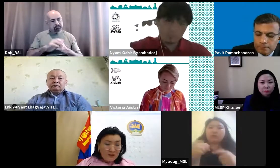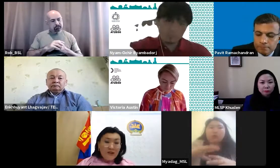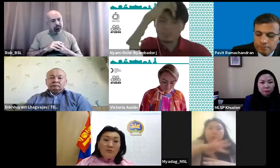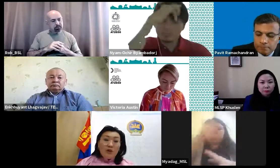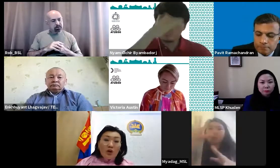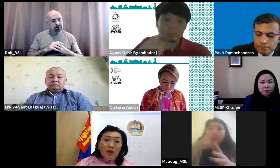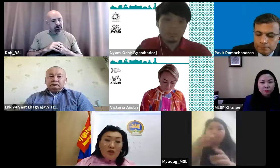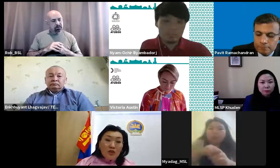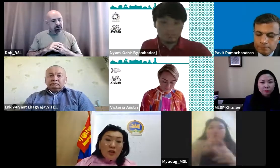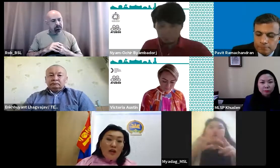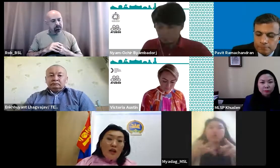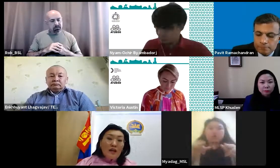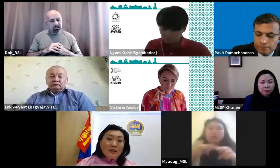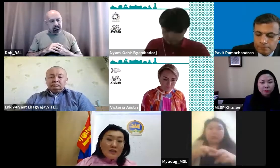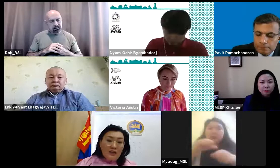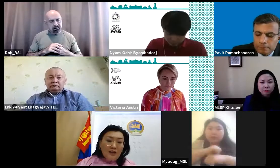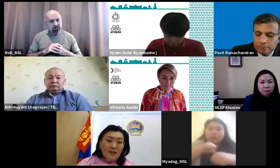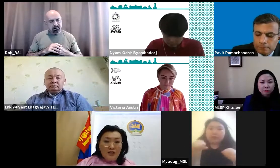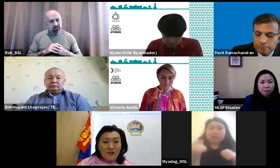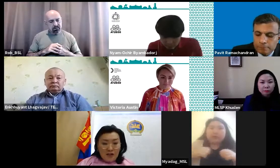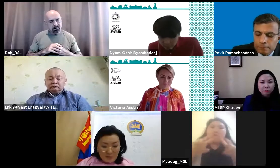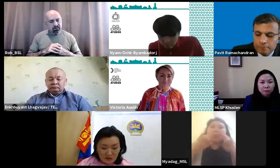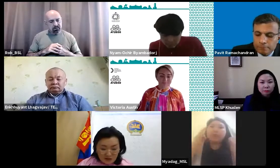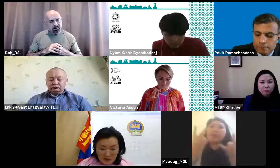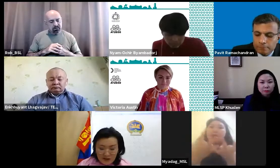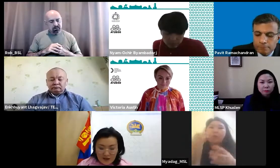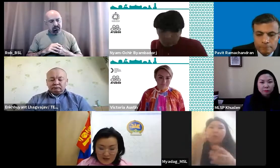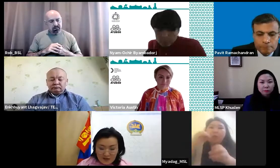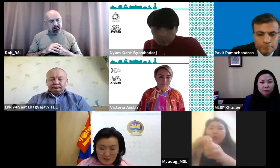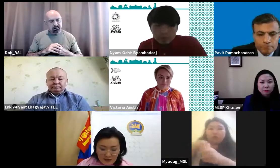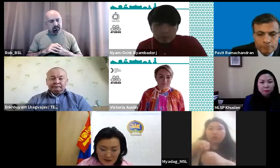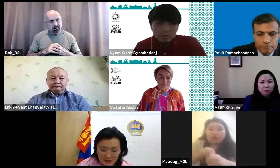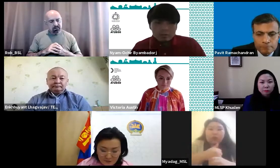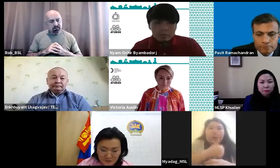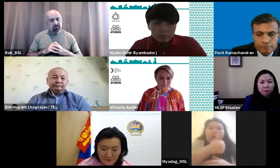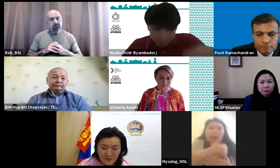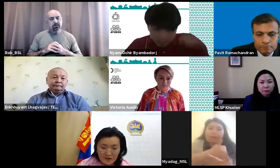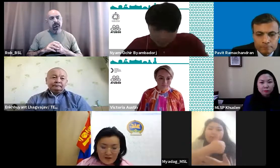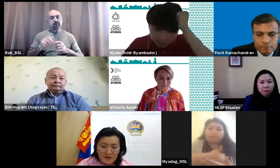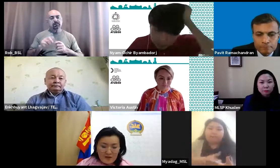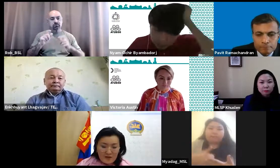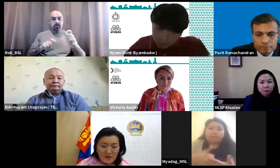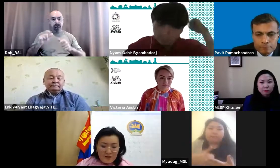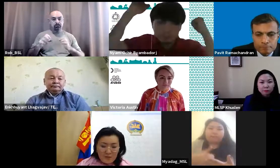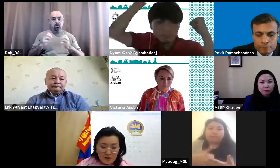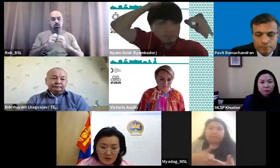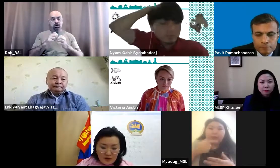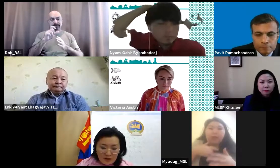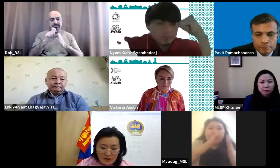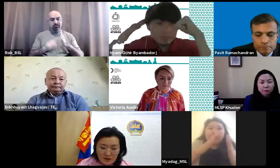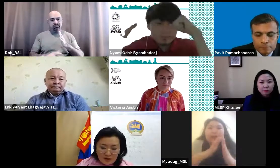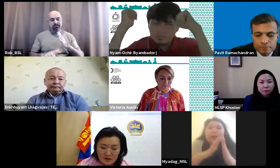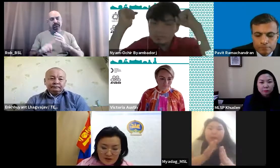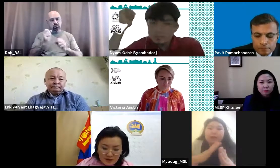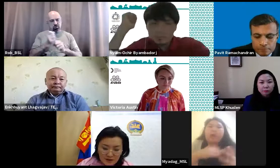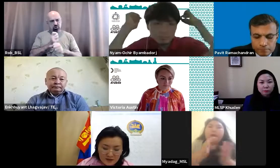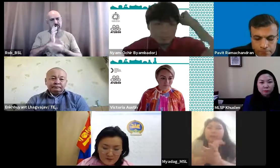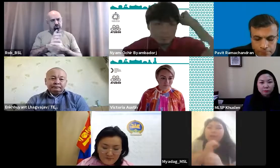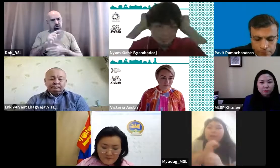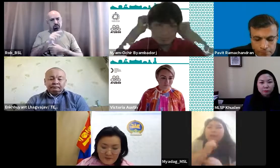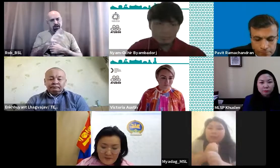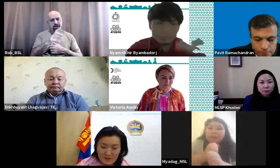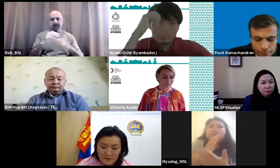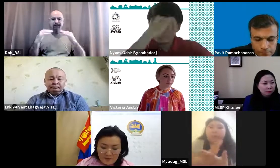иргэдийн нийгмийн оролцоог хангах тал дээр одоо хамтран ажиллаж байгаа. Японы засгийн